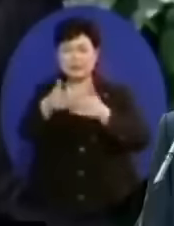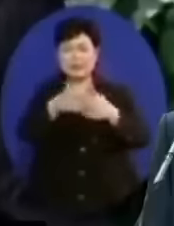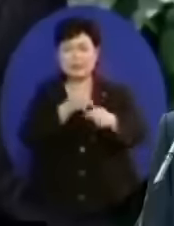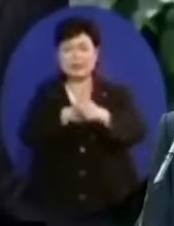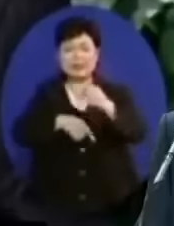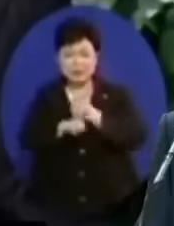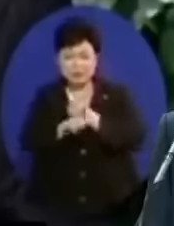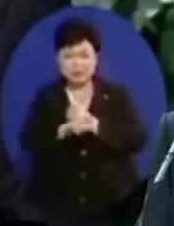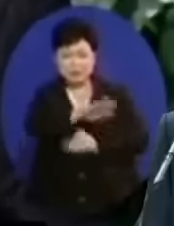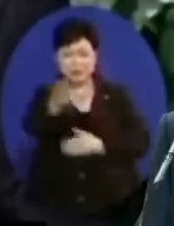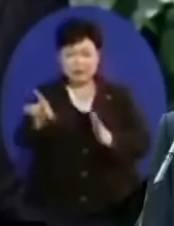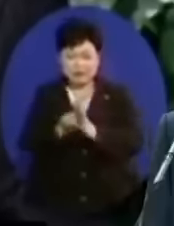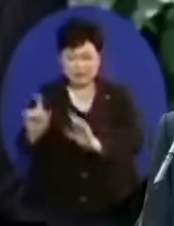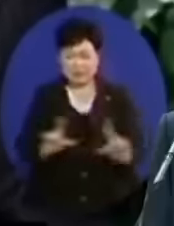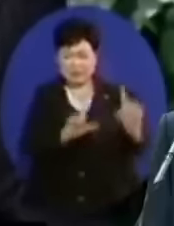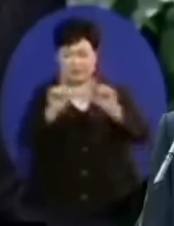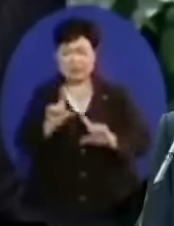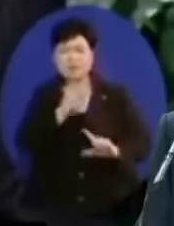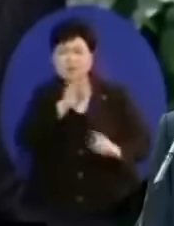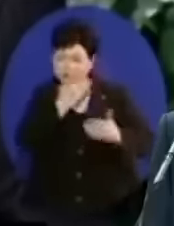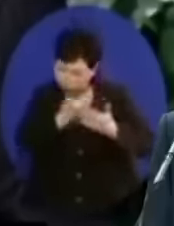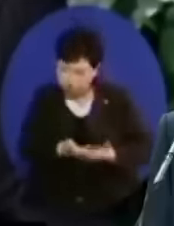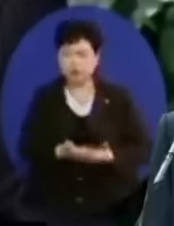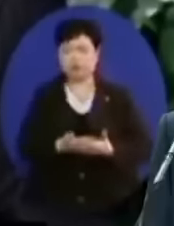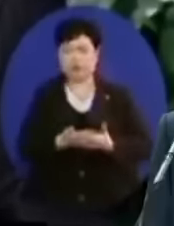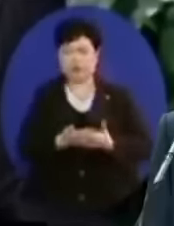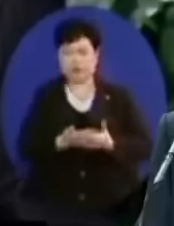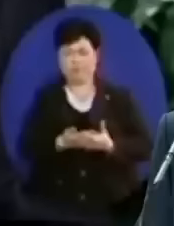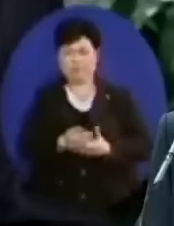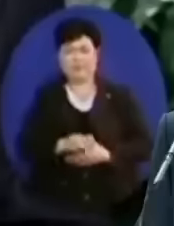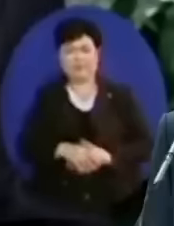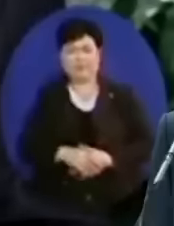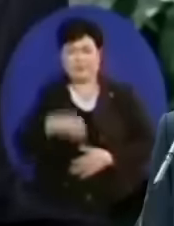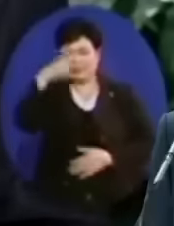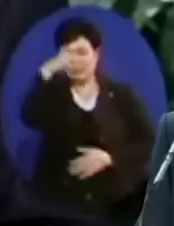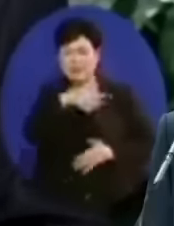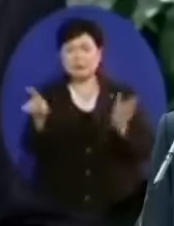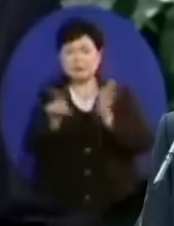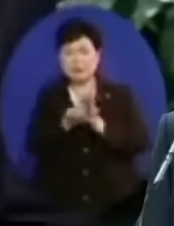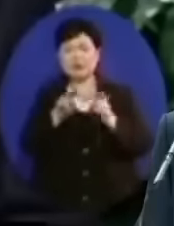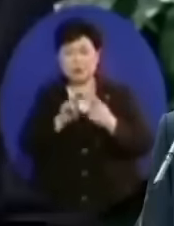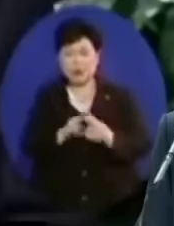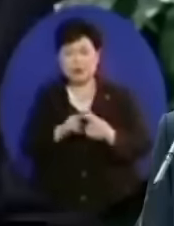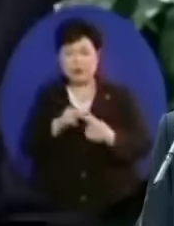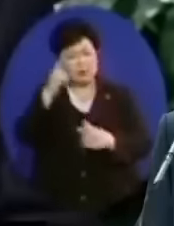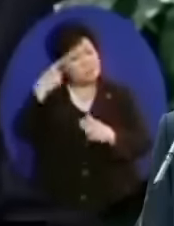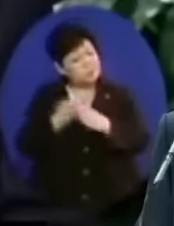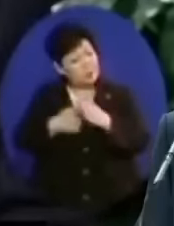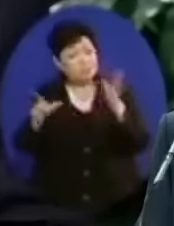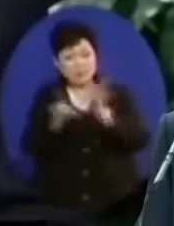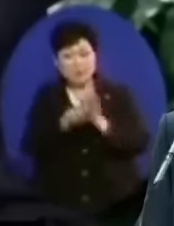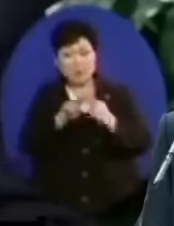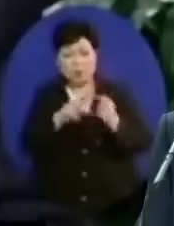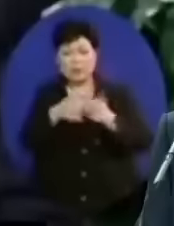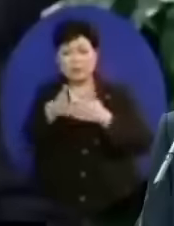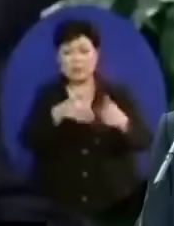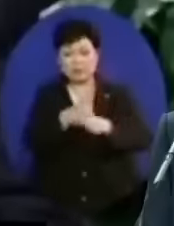것은 우리 신앙생활에 굉장히 중요합니다. 그냥 믿는 것하고 내가 체험해서 믿는